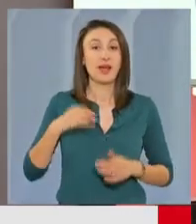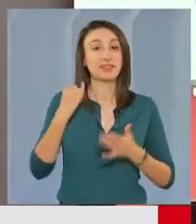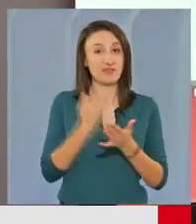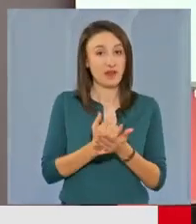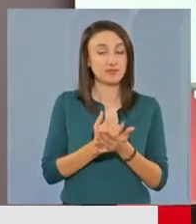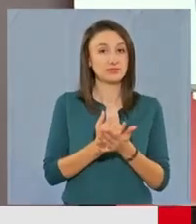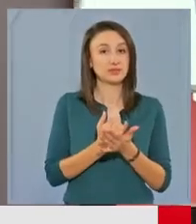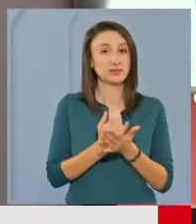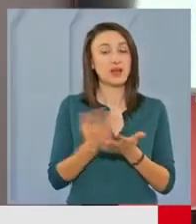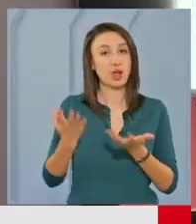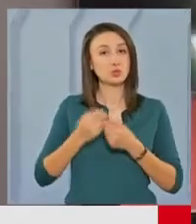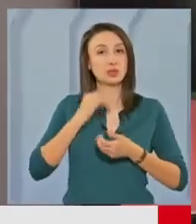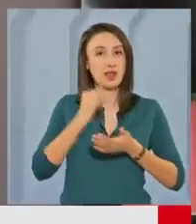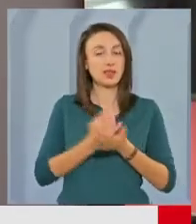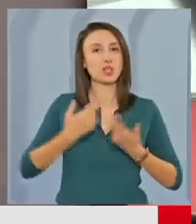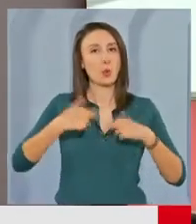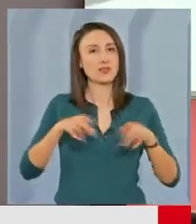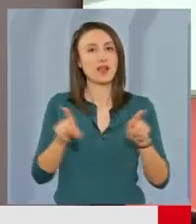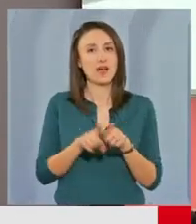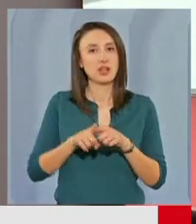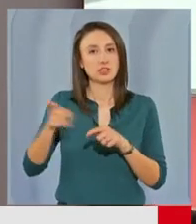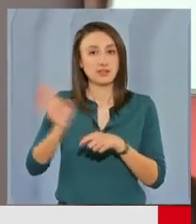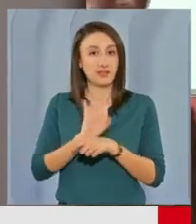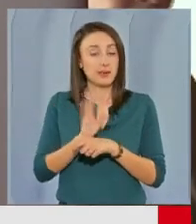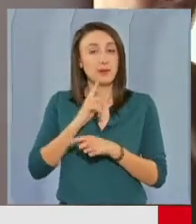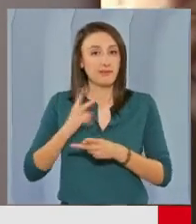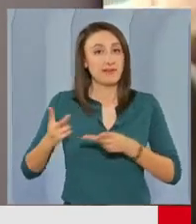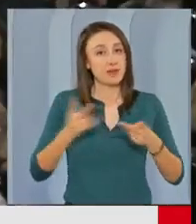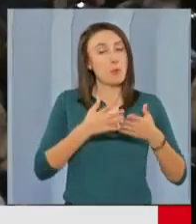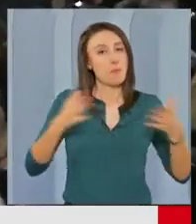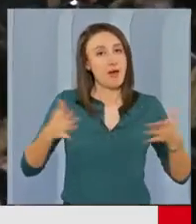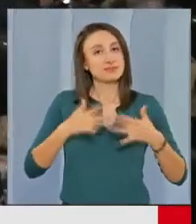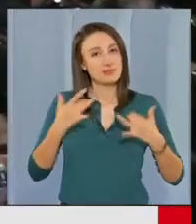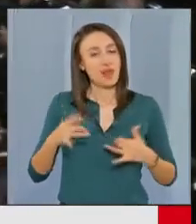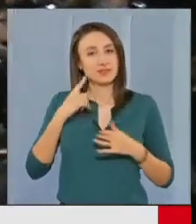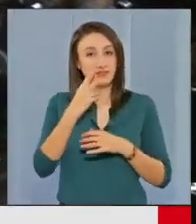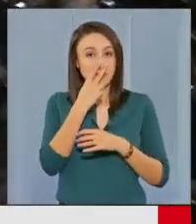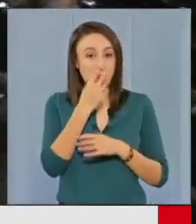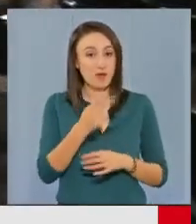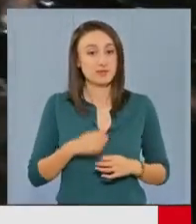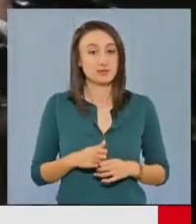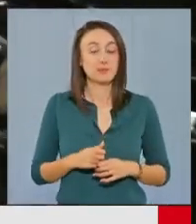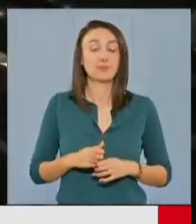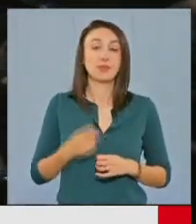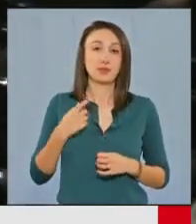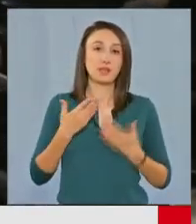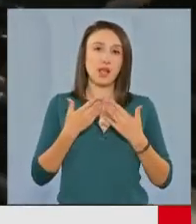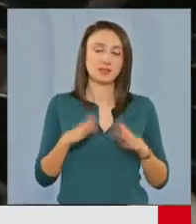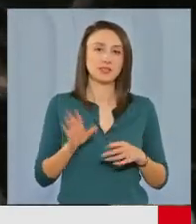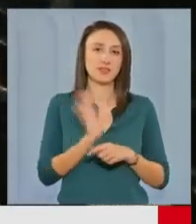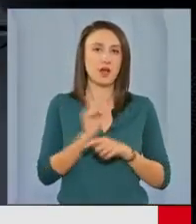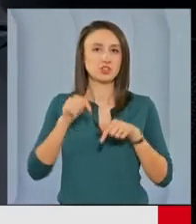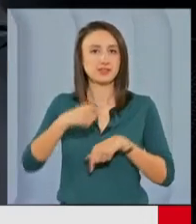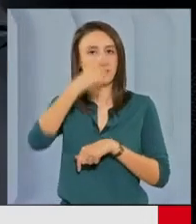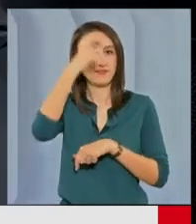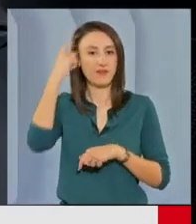și concret adus în realitatea noastră, la fel este și acest film, așa că vă invit cu mare drag să-l vizionați. Filmul Daravela va fi lansat în cinematografe în această